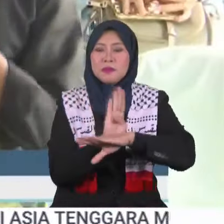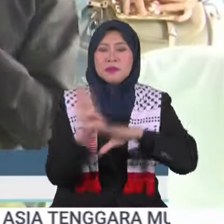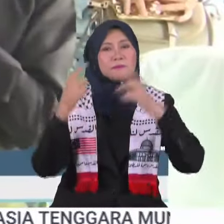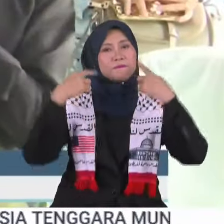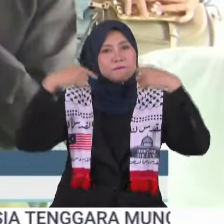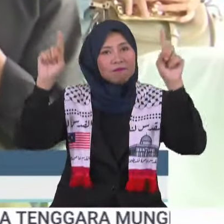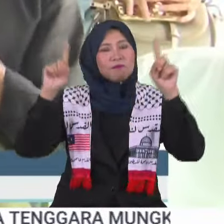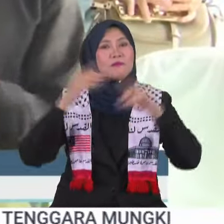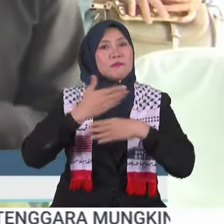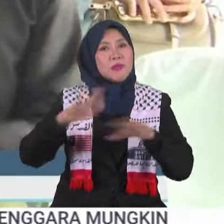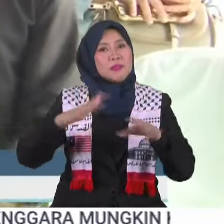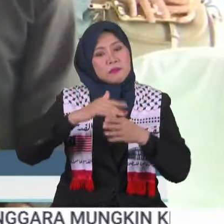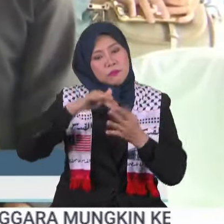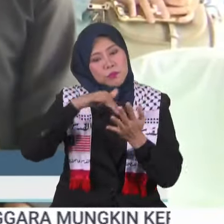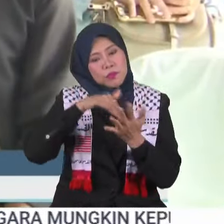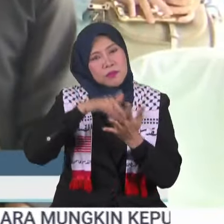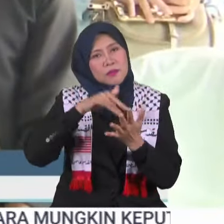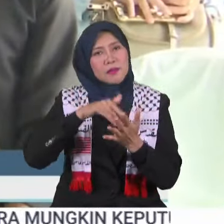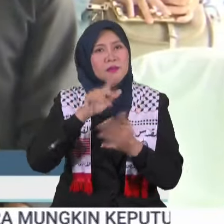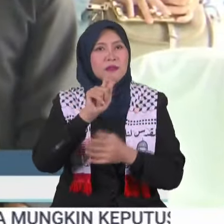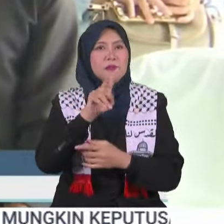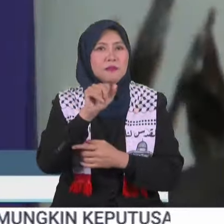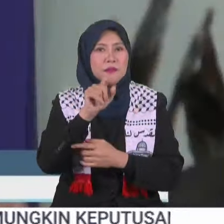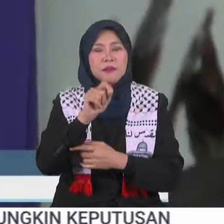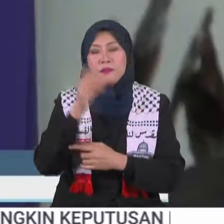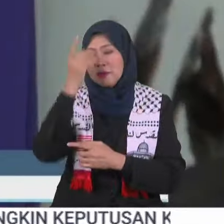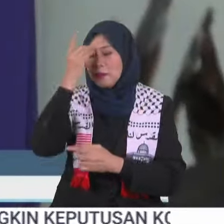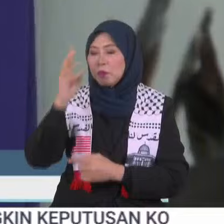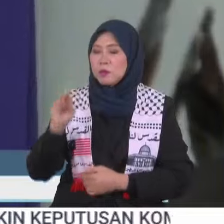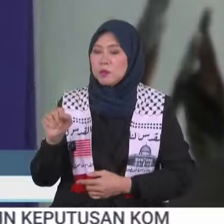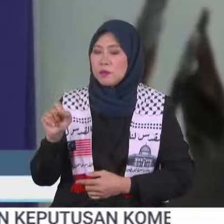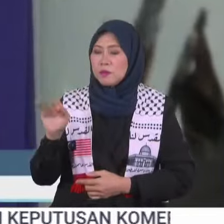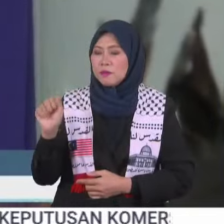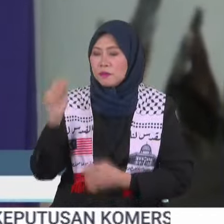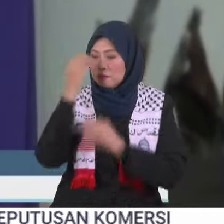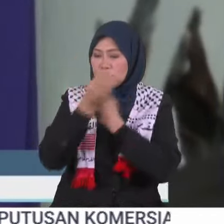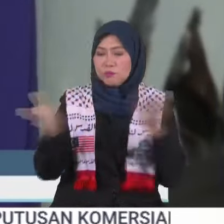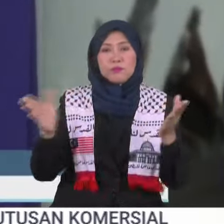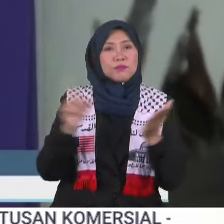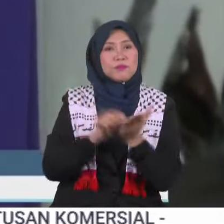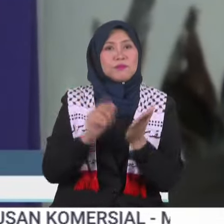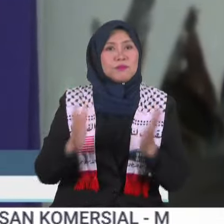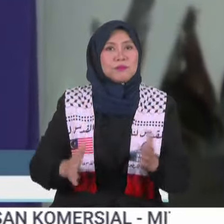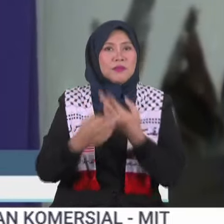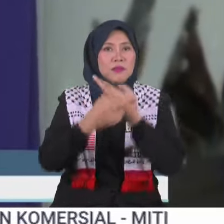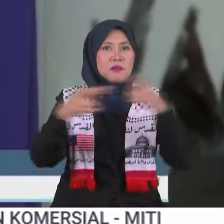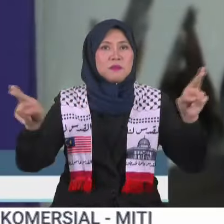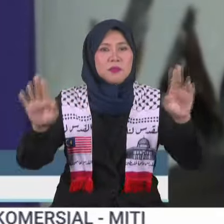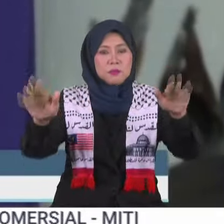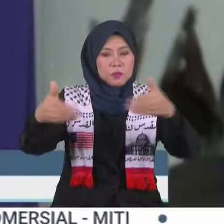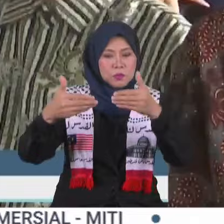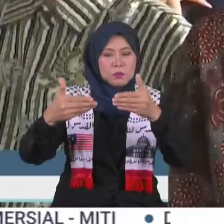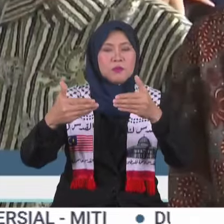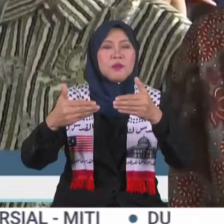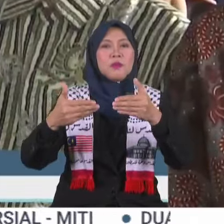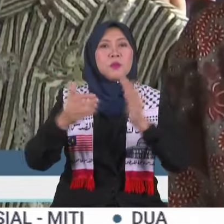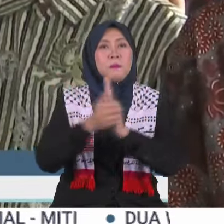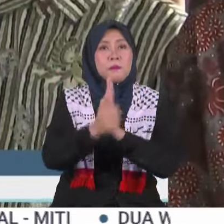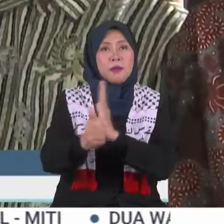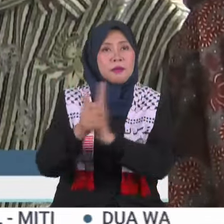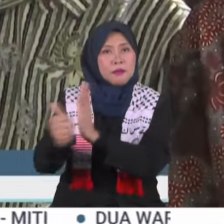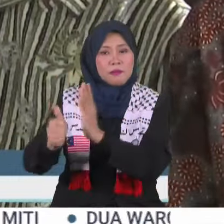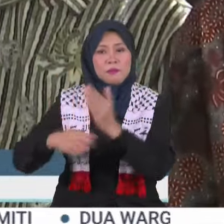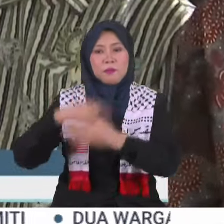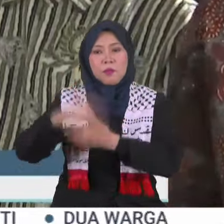berjaya selepas tamat pengajian. Datuk Mustafa berkata demikian kepada pemberita selepas merasmikan penutupan program Upaya Bakat